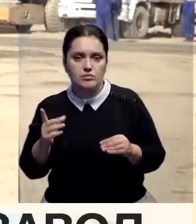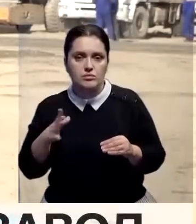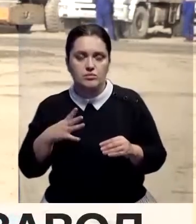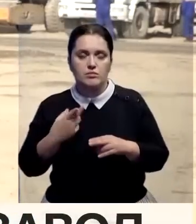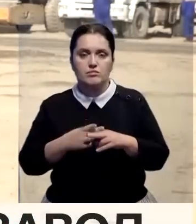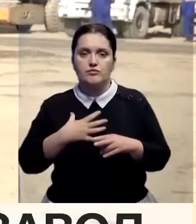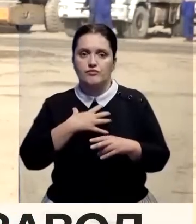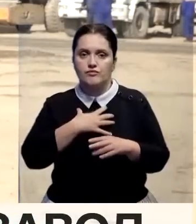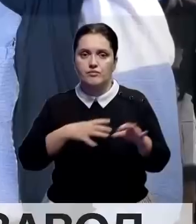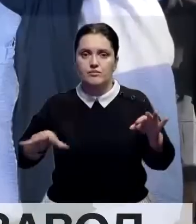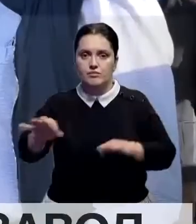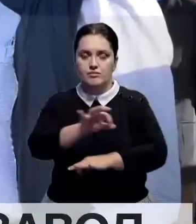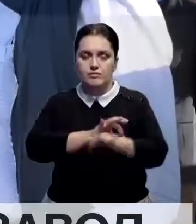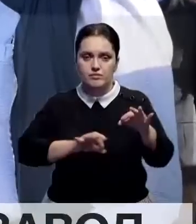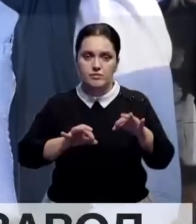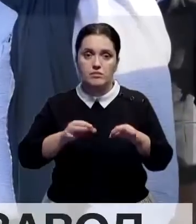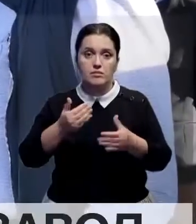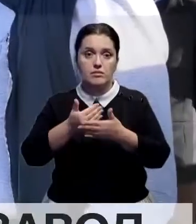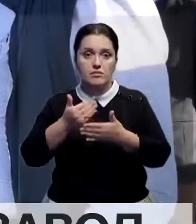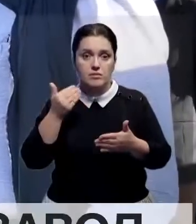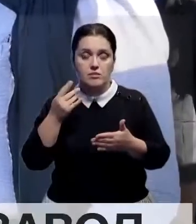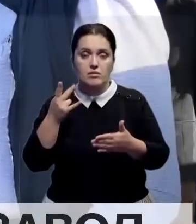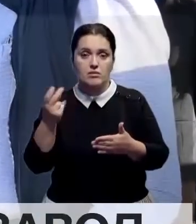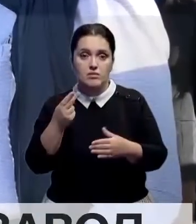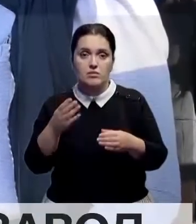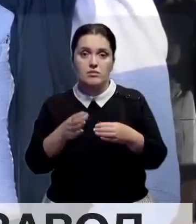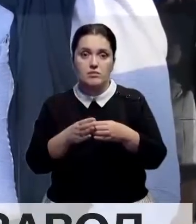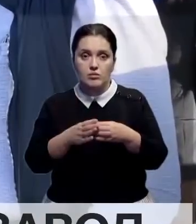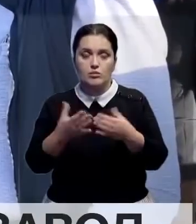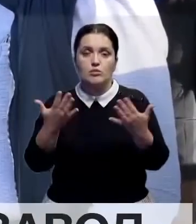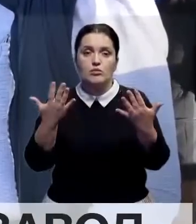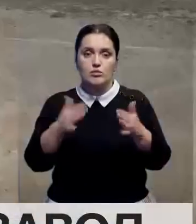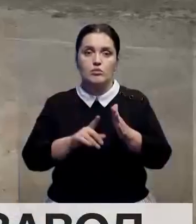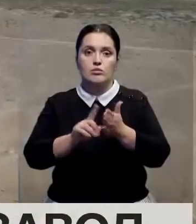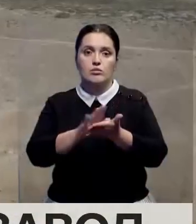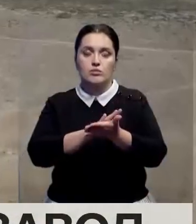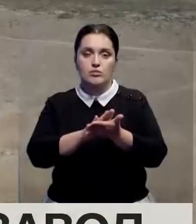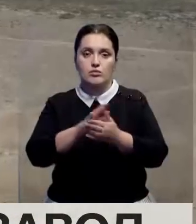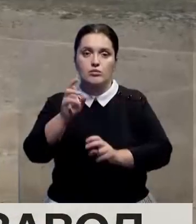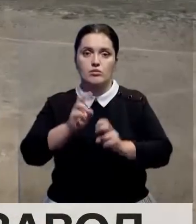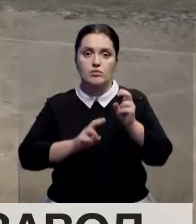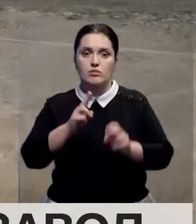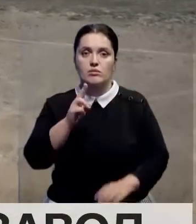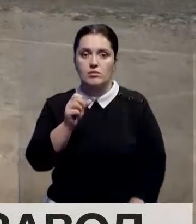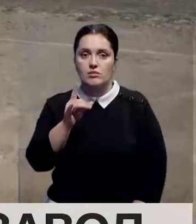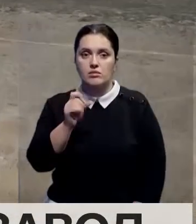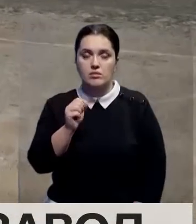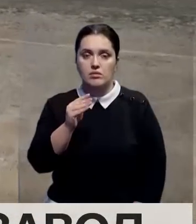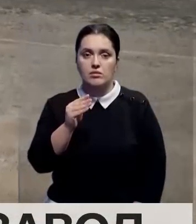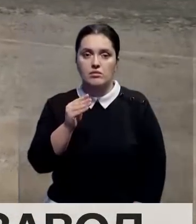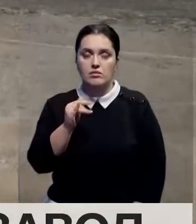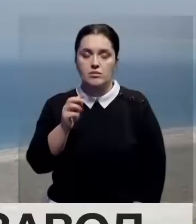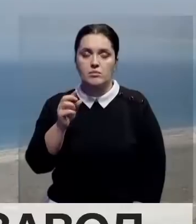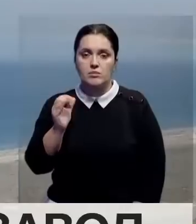важный проект для жанаузенцев. Ранее национальная компания «Казмунайгаз» уже запустила опреснительный завод на месторождении Каражанбас. Кроме того, сейчас